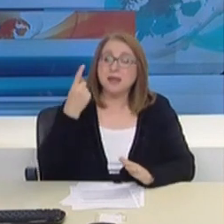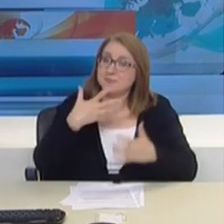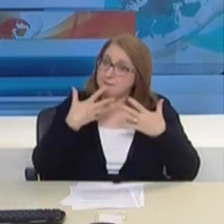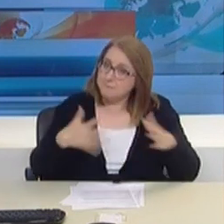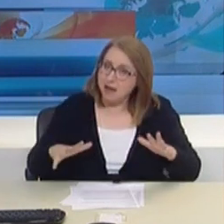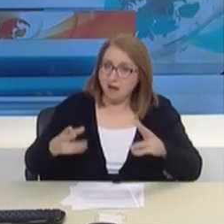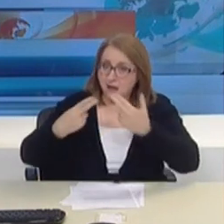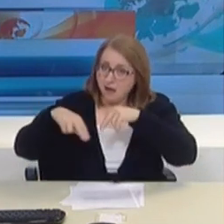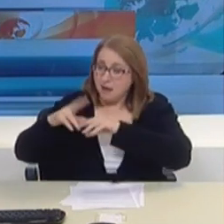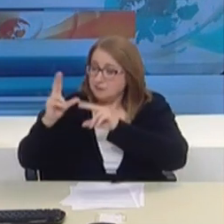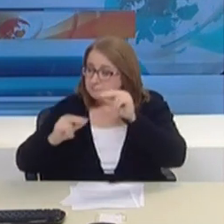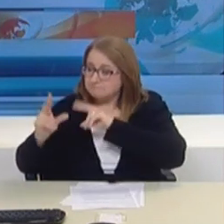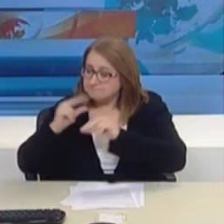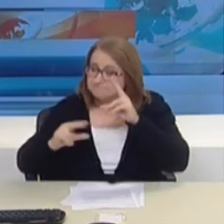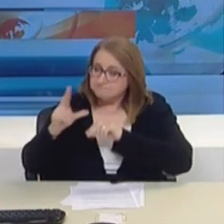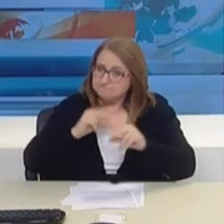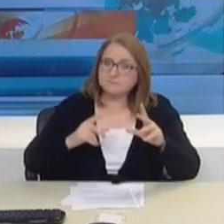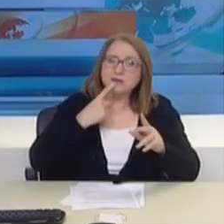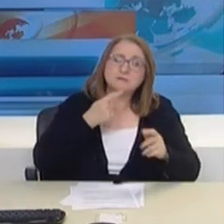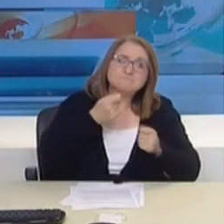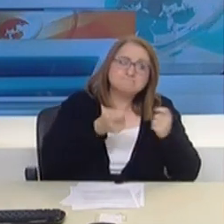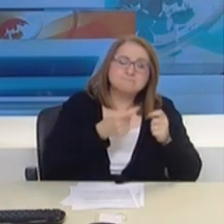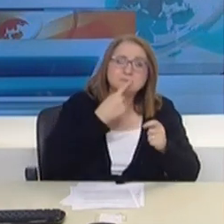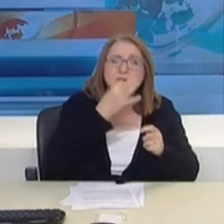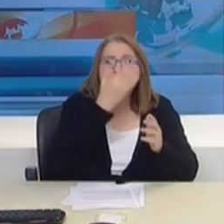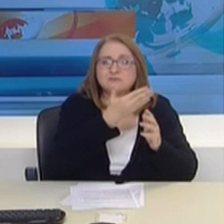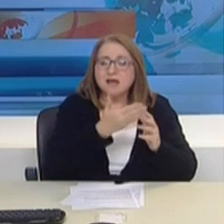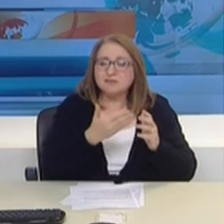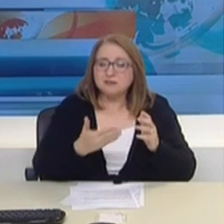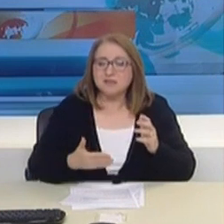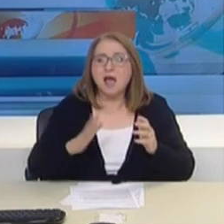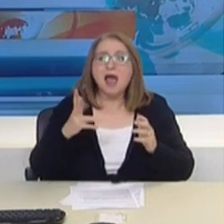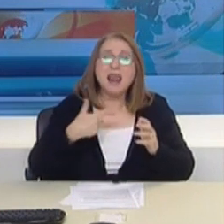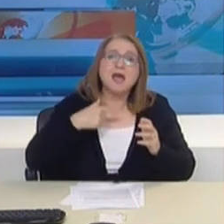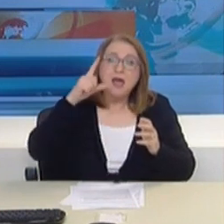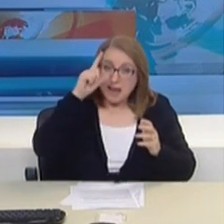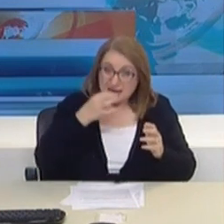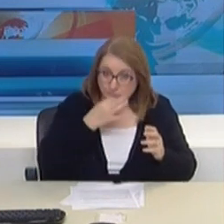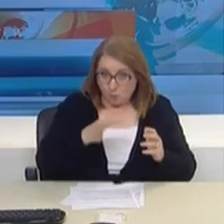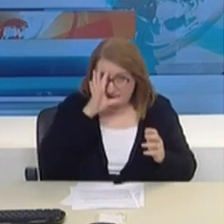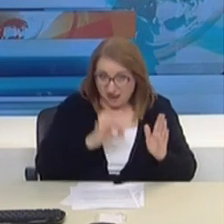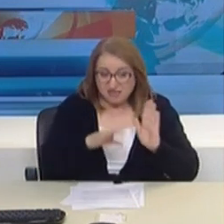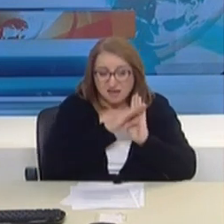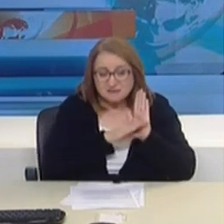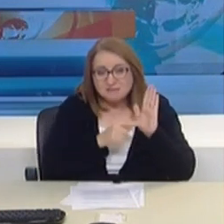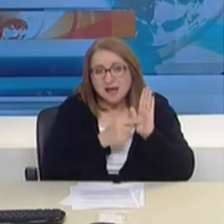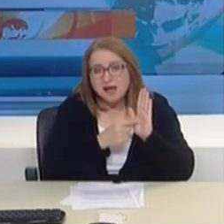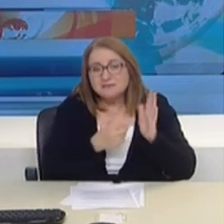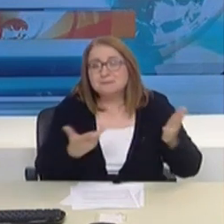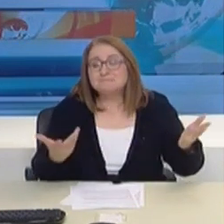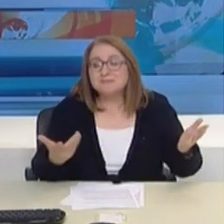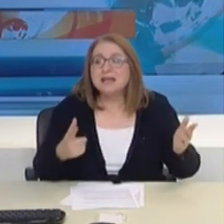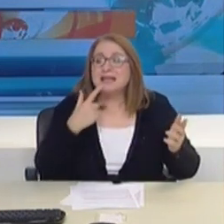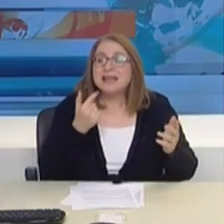πρέπει να παίρνει. Παρ' όλα αυτά ακούτε ότι τα επιστημονικά δεδομένα είναι λίγα και γίνεται μια παγκόσμια προσπάθεια να συλλεγούν